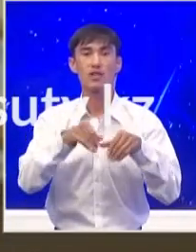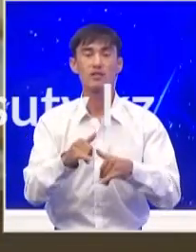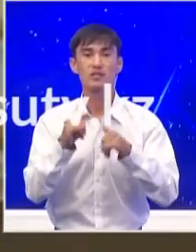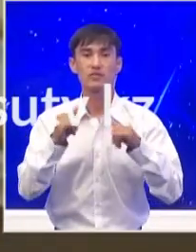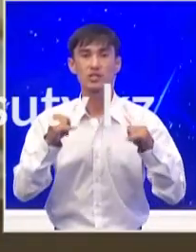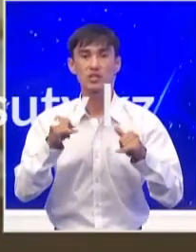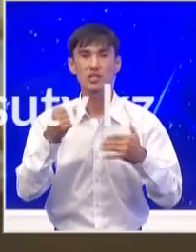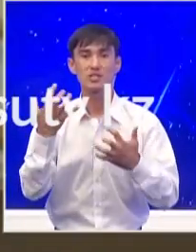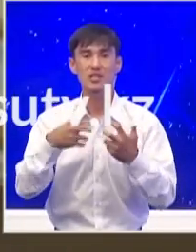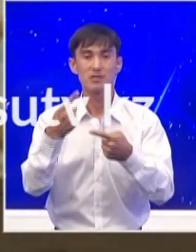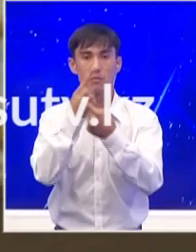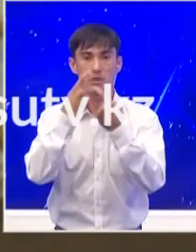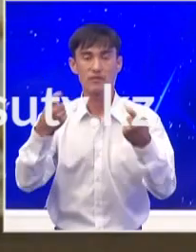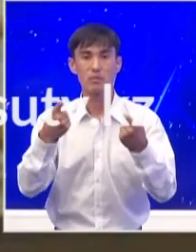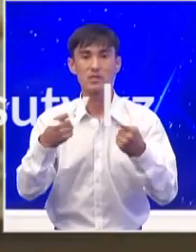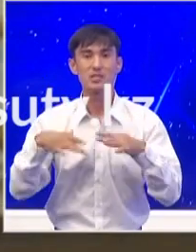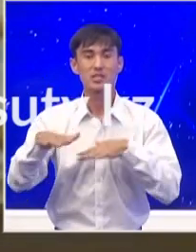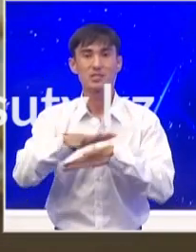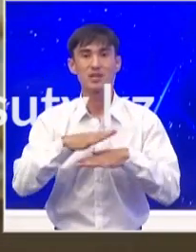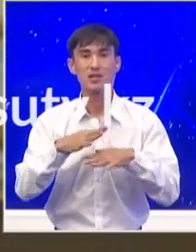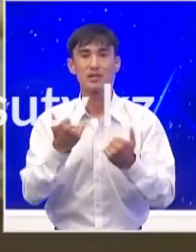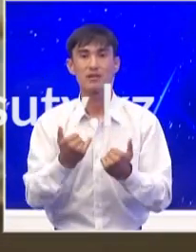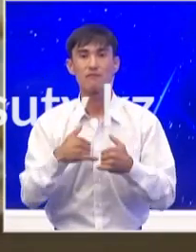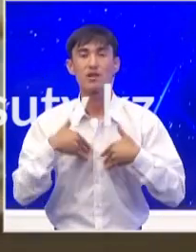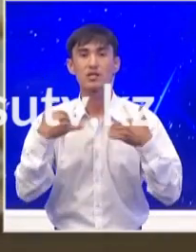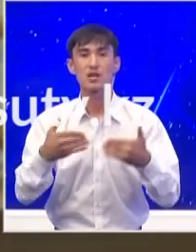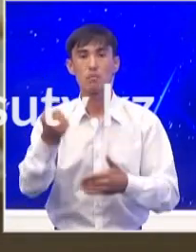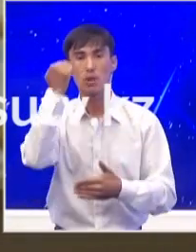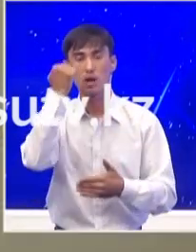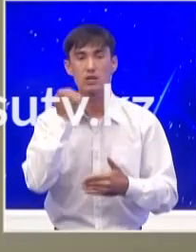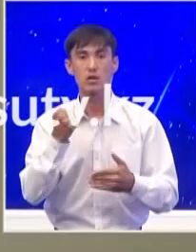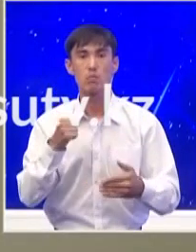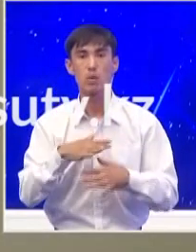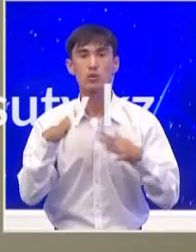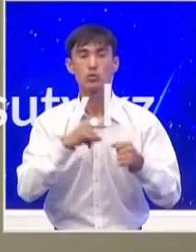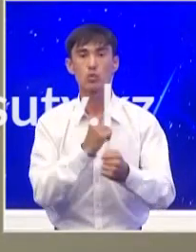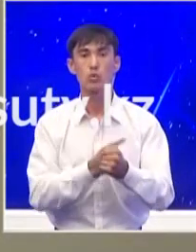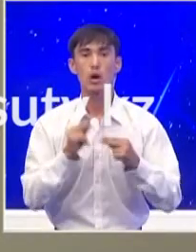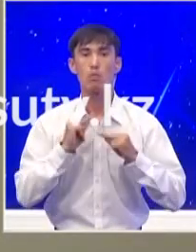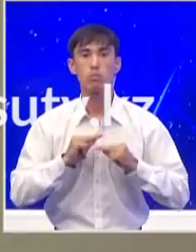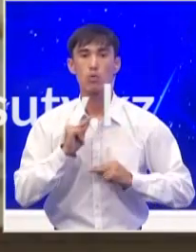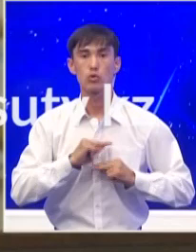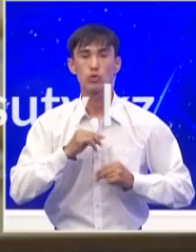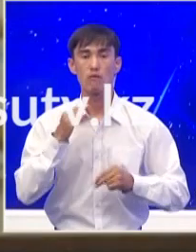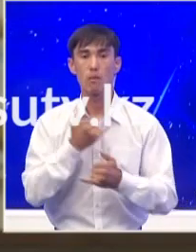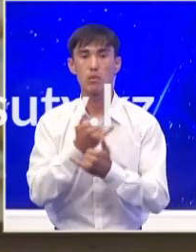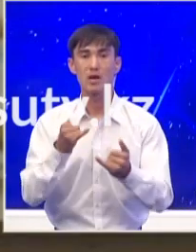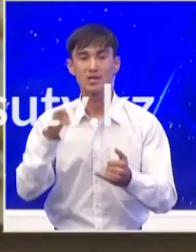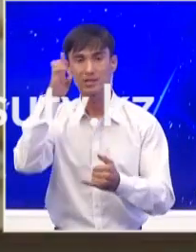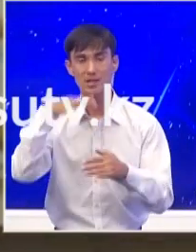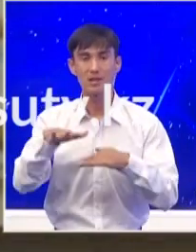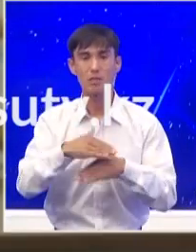средств массовой информации страны выражаю вам благодарность за плодотворную работу на благо страны и искренне